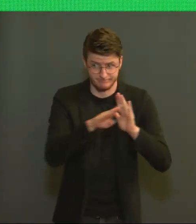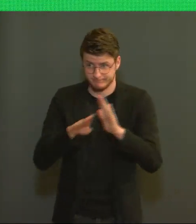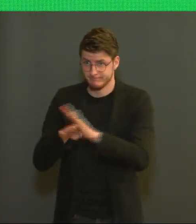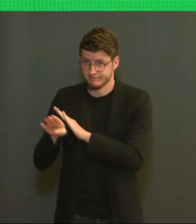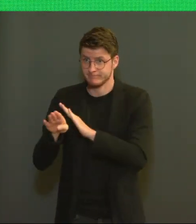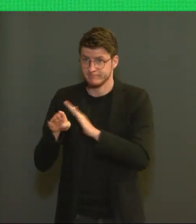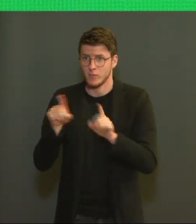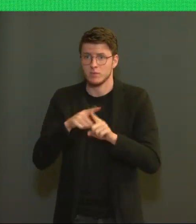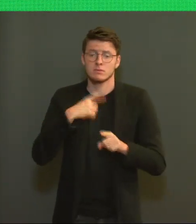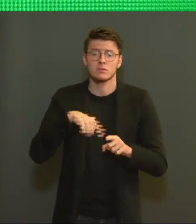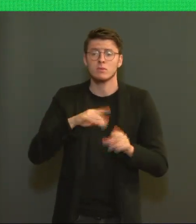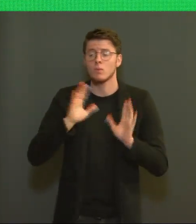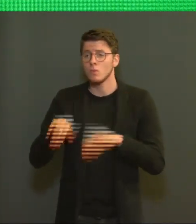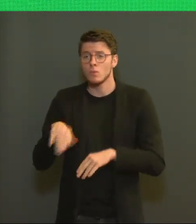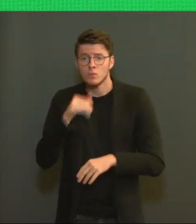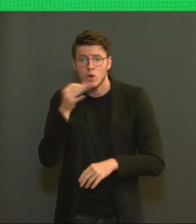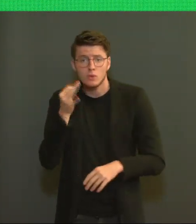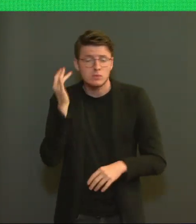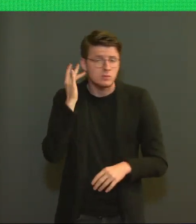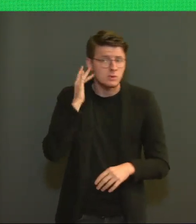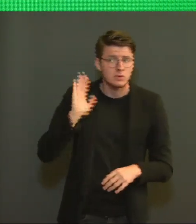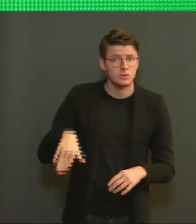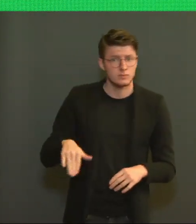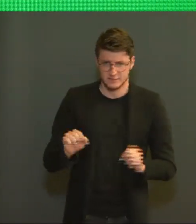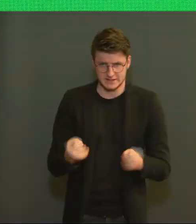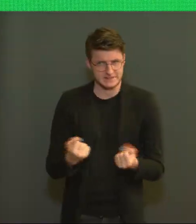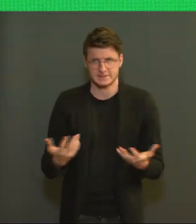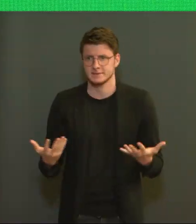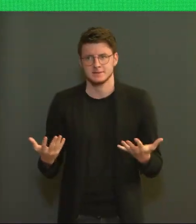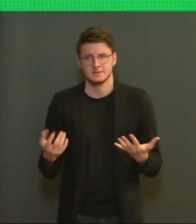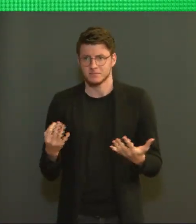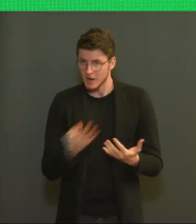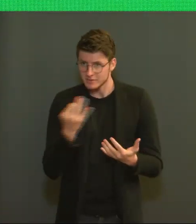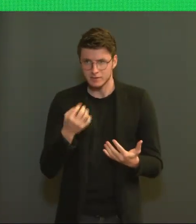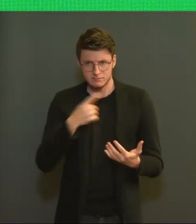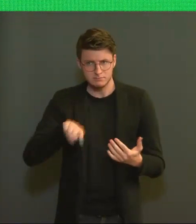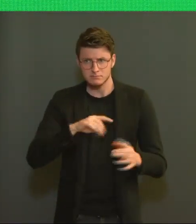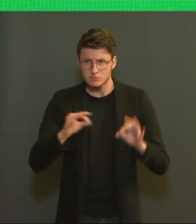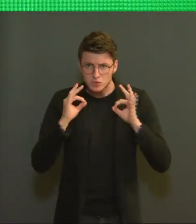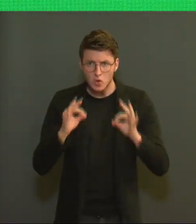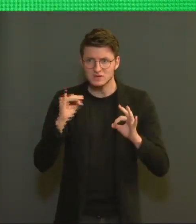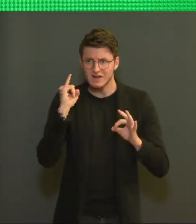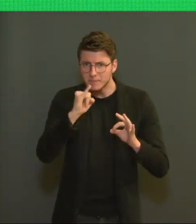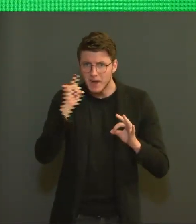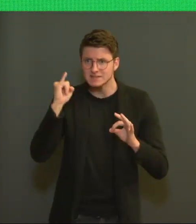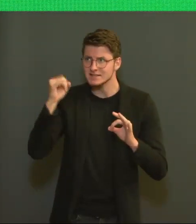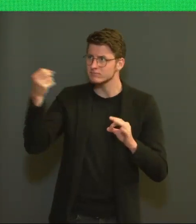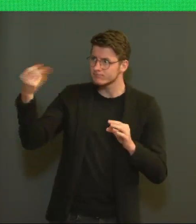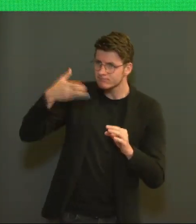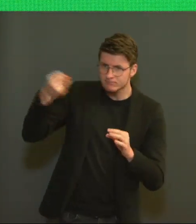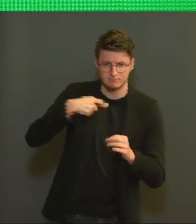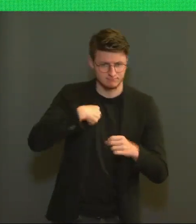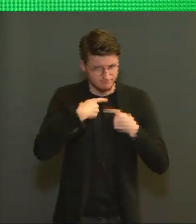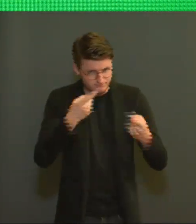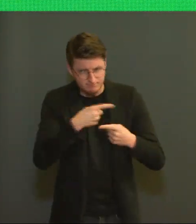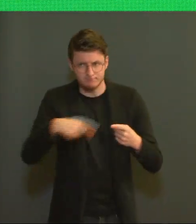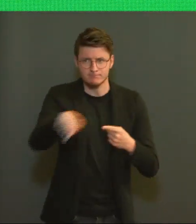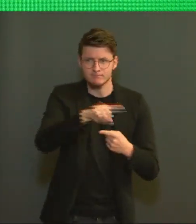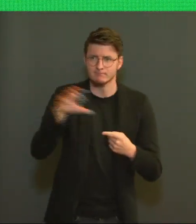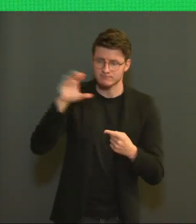om de juiste informatie te geven en te duiden. Vandaar dat we vandaag een nieuwe stand van zaken geven.